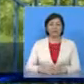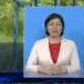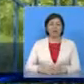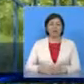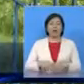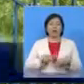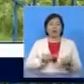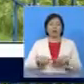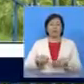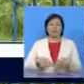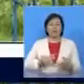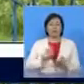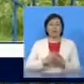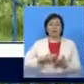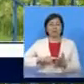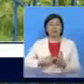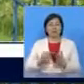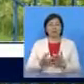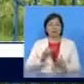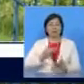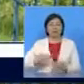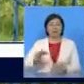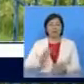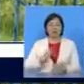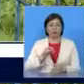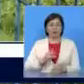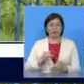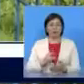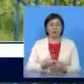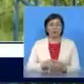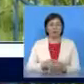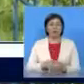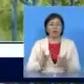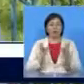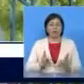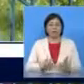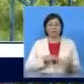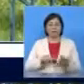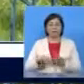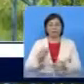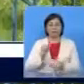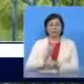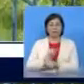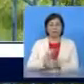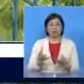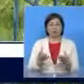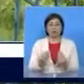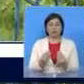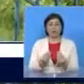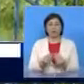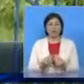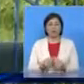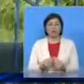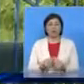Акцияның негізгі мақсаты біздің ауданымызды қылмыстың деңгейін төмендету. Сонымен қатар мына мүлікті қорғау